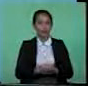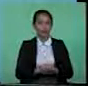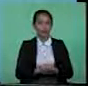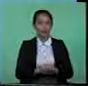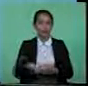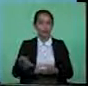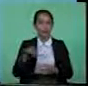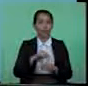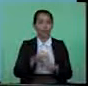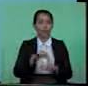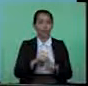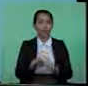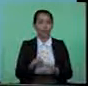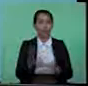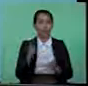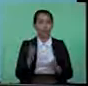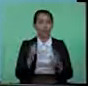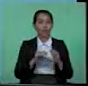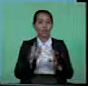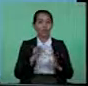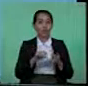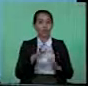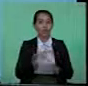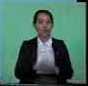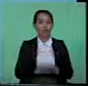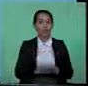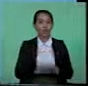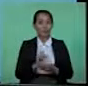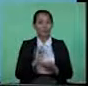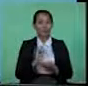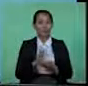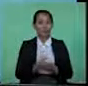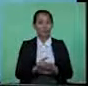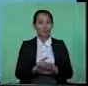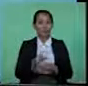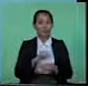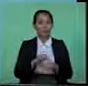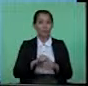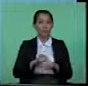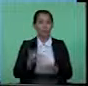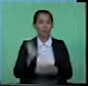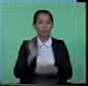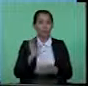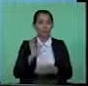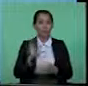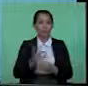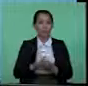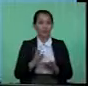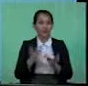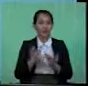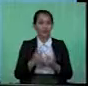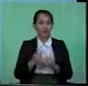Hamma qulupnay nechta yashikka joylandi? Demak, masalamiz qulupnay haqida. Yechimi